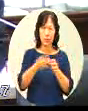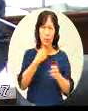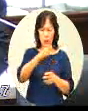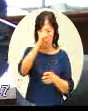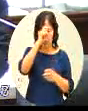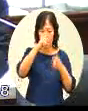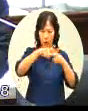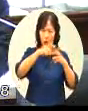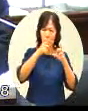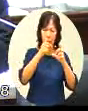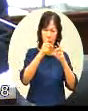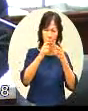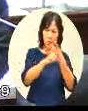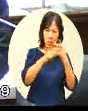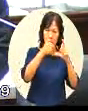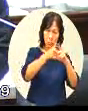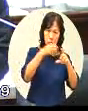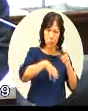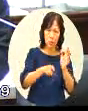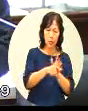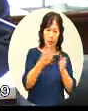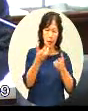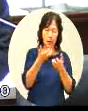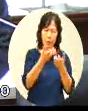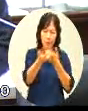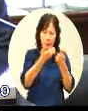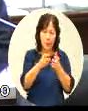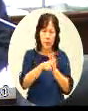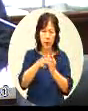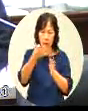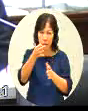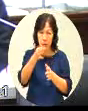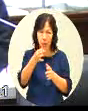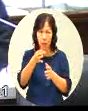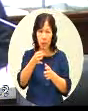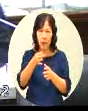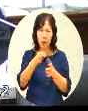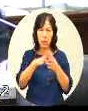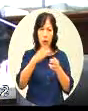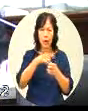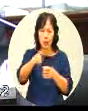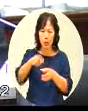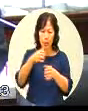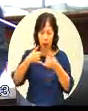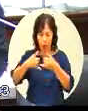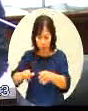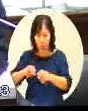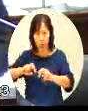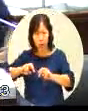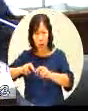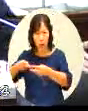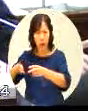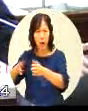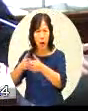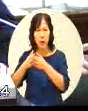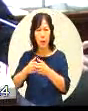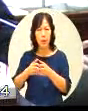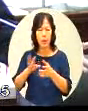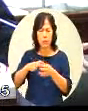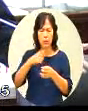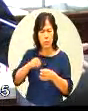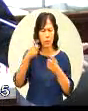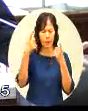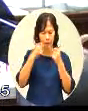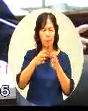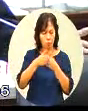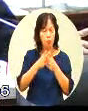工业区里面怎么样去分担这个预算里面的一部分去做道路上的分担，我觉得那个